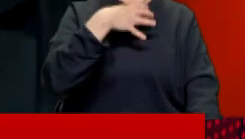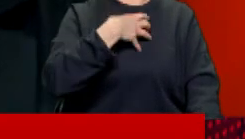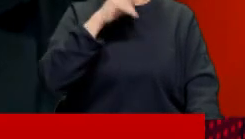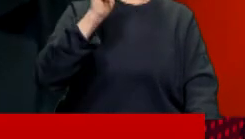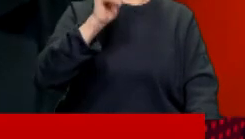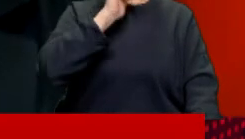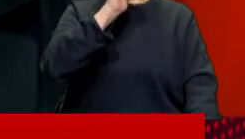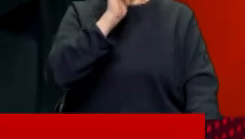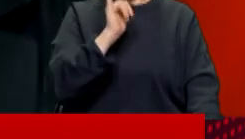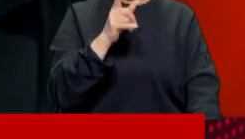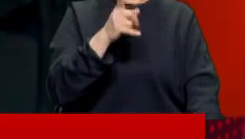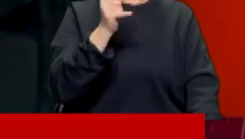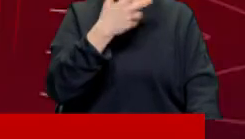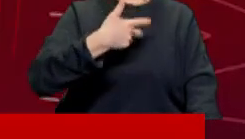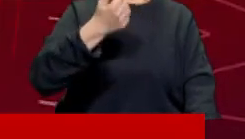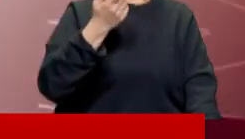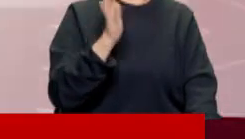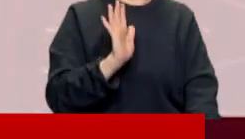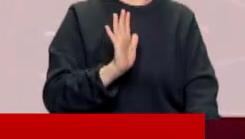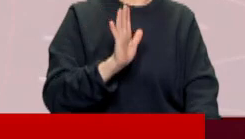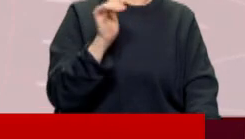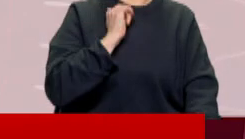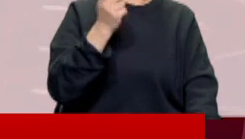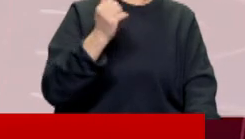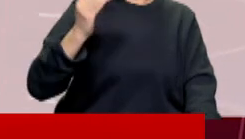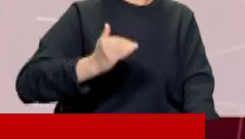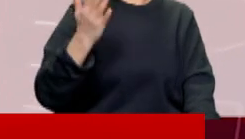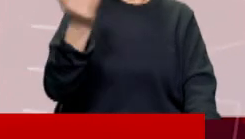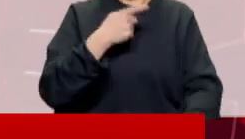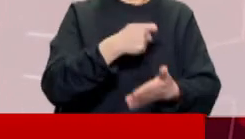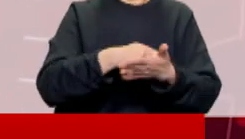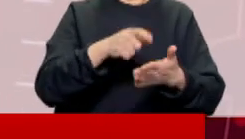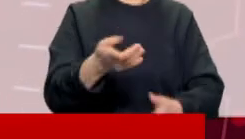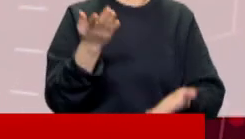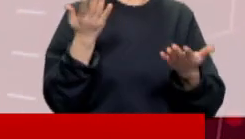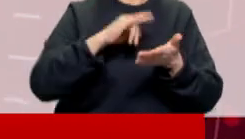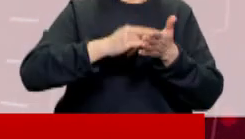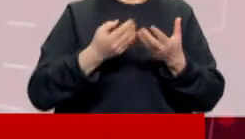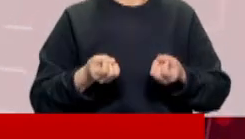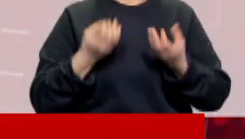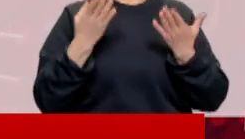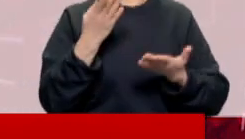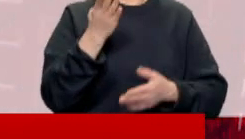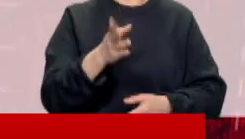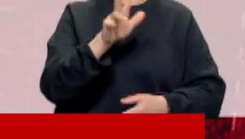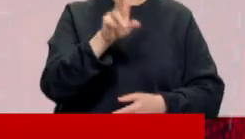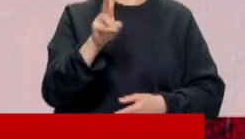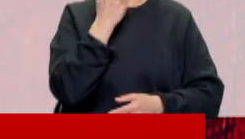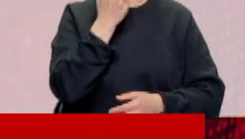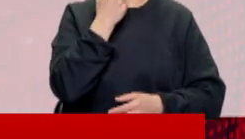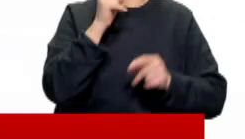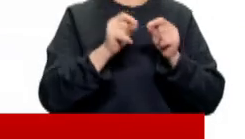ücreti öğretmeninin parasını alıyoruz asgari ücret in altında zaten geçinemiyor 32